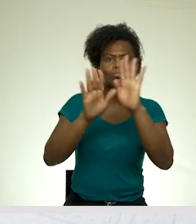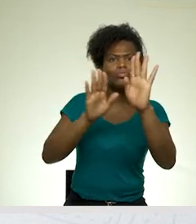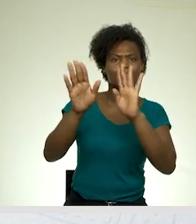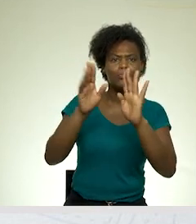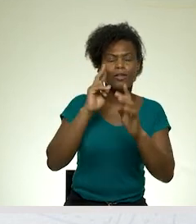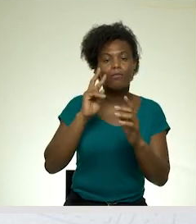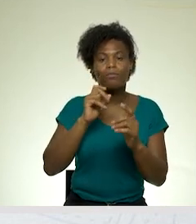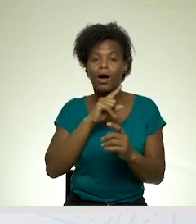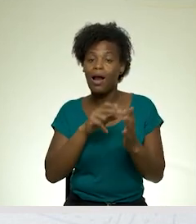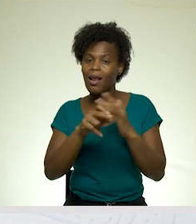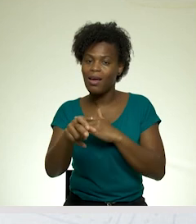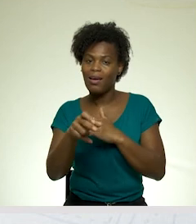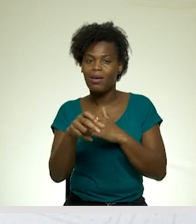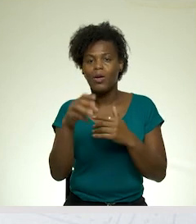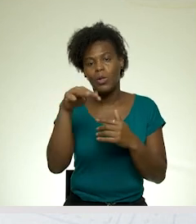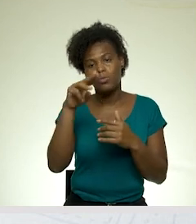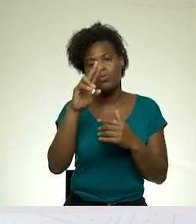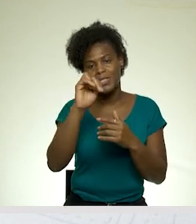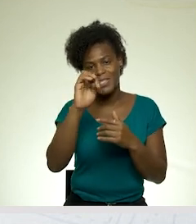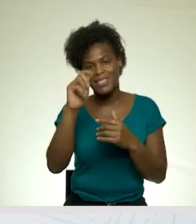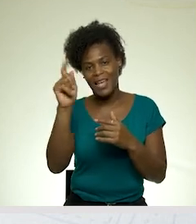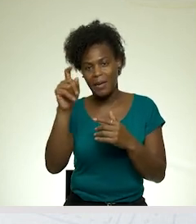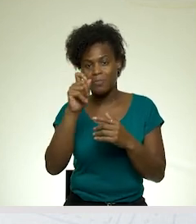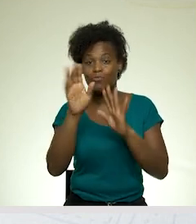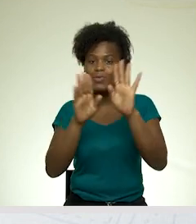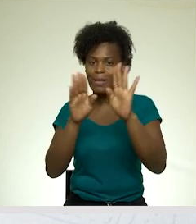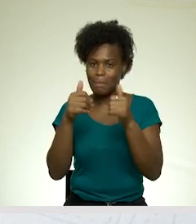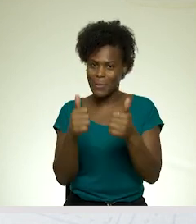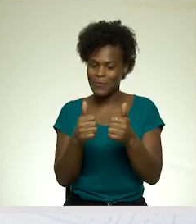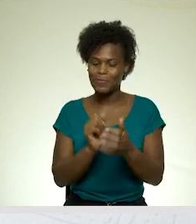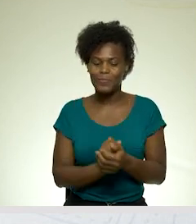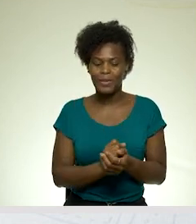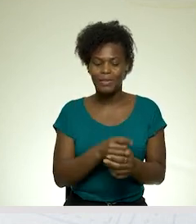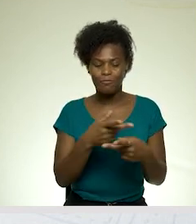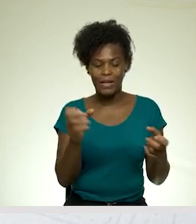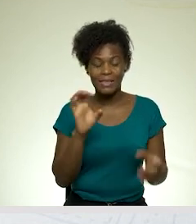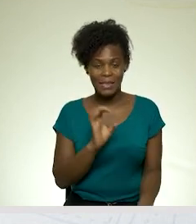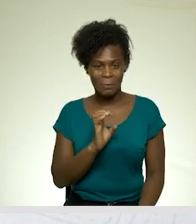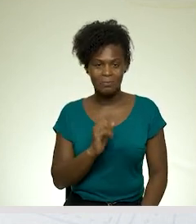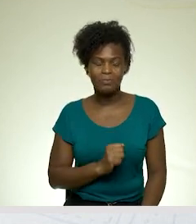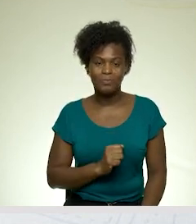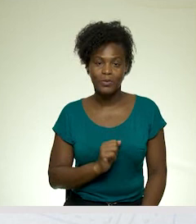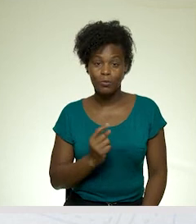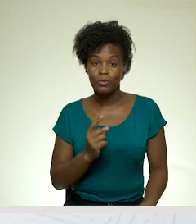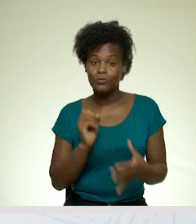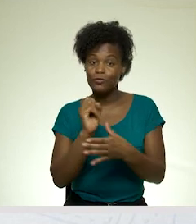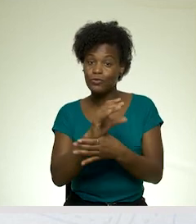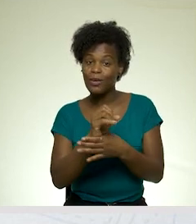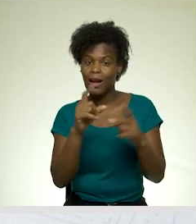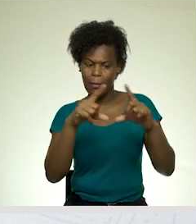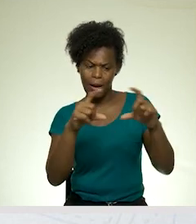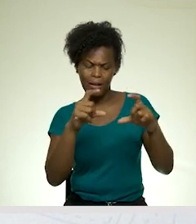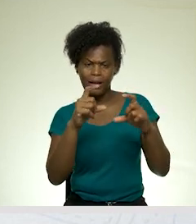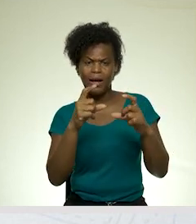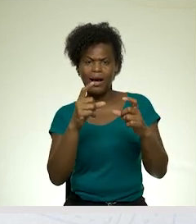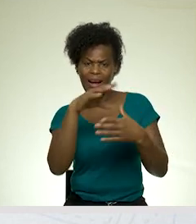exposition, on peut aller au musée. Très bien. Phrase C. Pour envoyer une